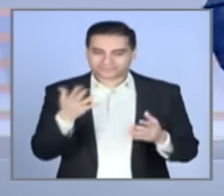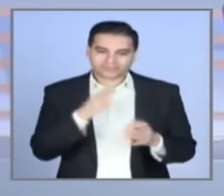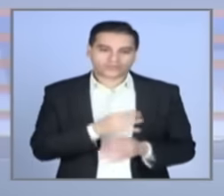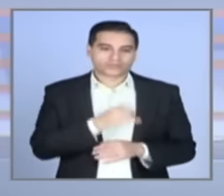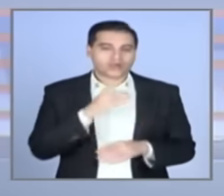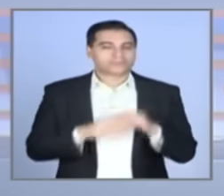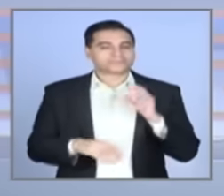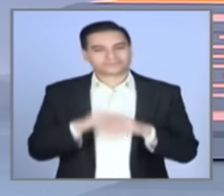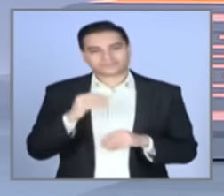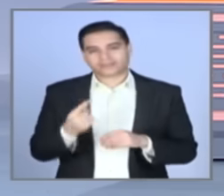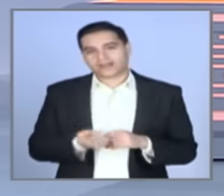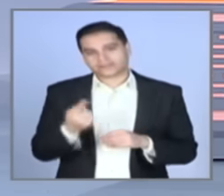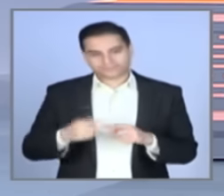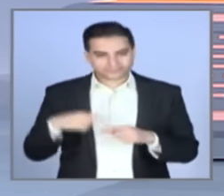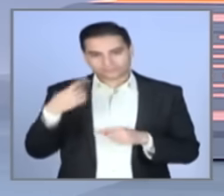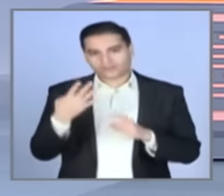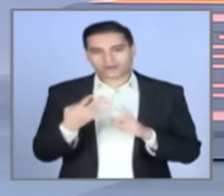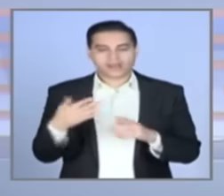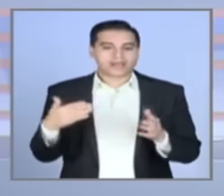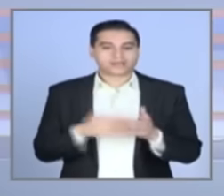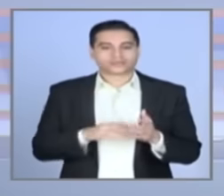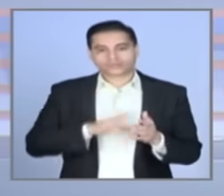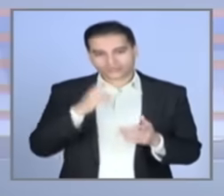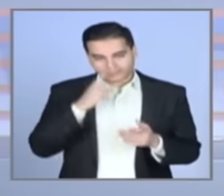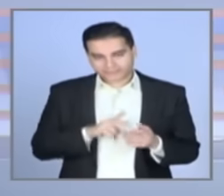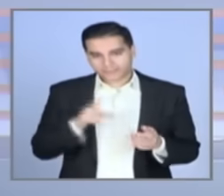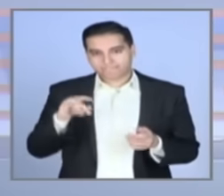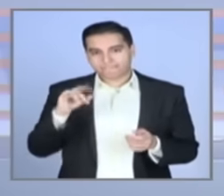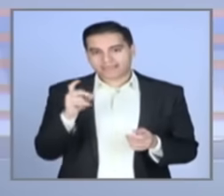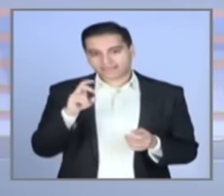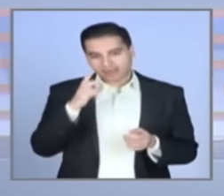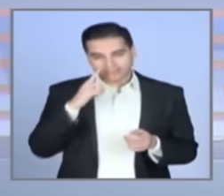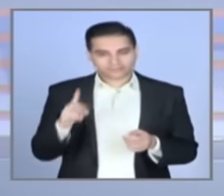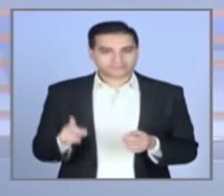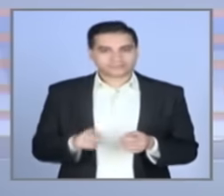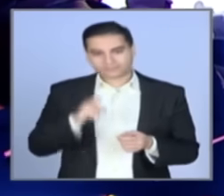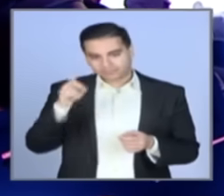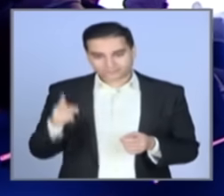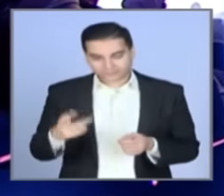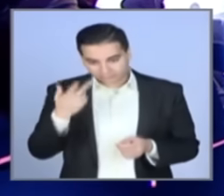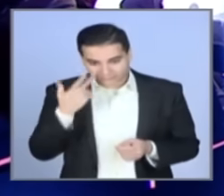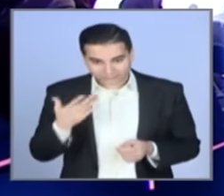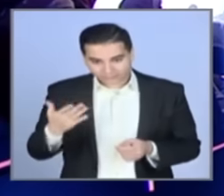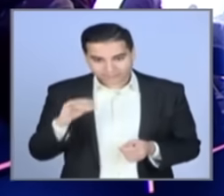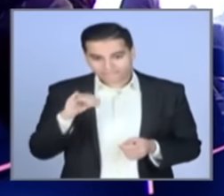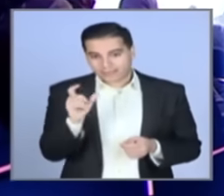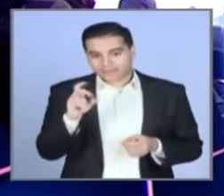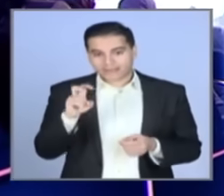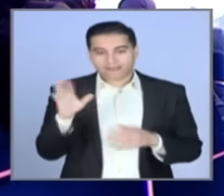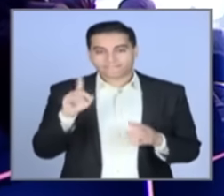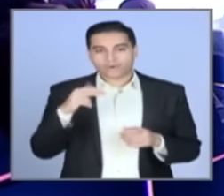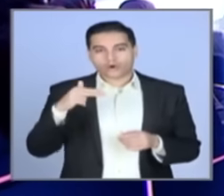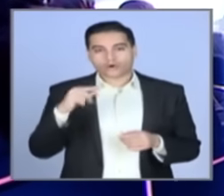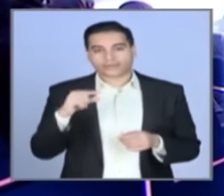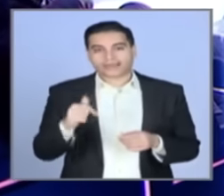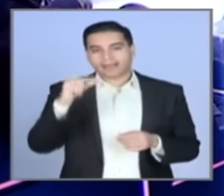يتجاوب. أرض لك سؤال الأخير منا بغدادي. تفضل يا منا. منا بغدادي وآخر